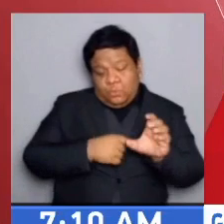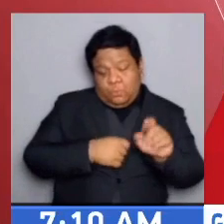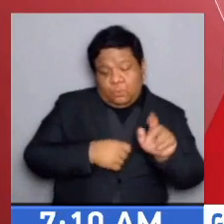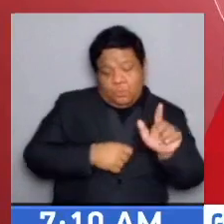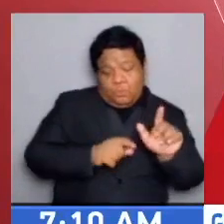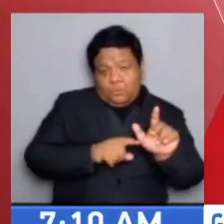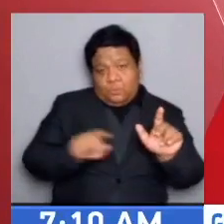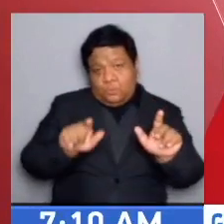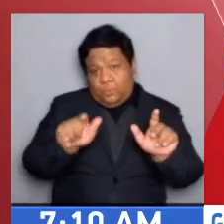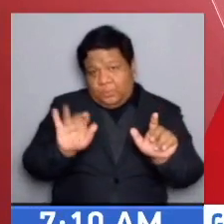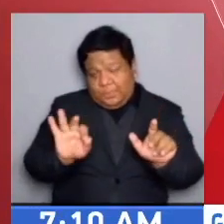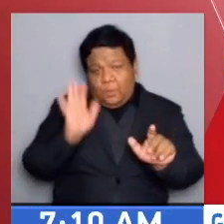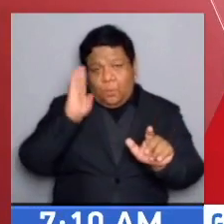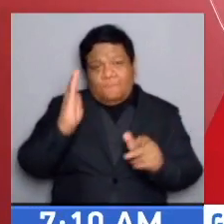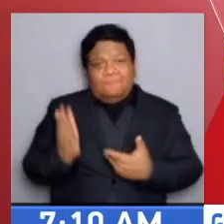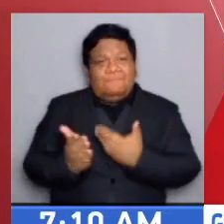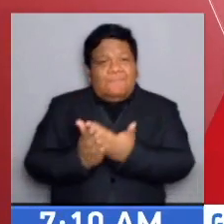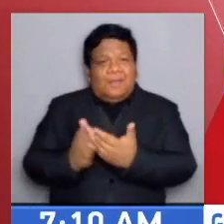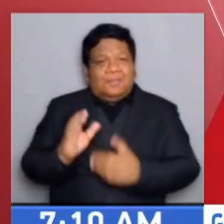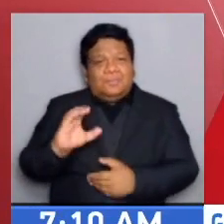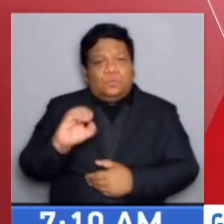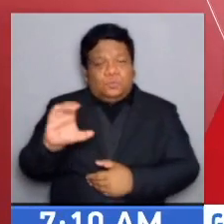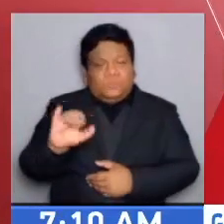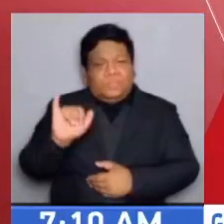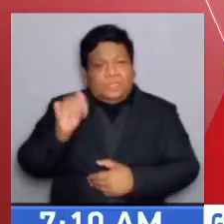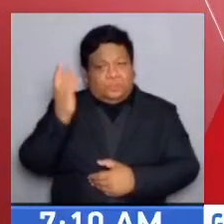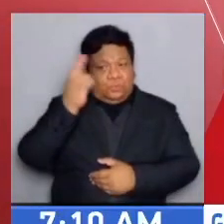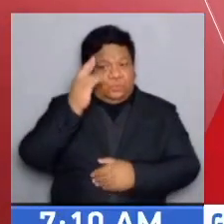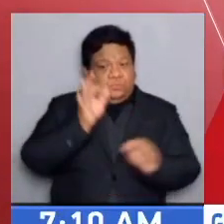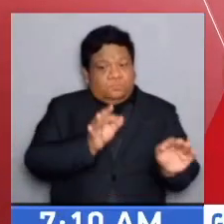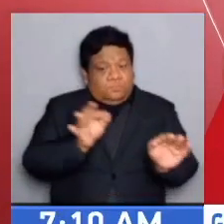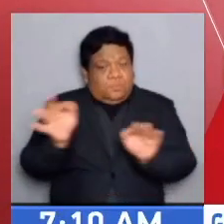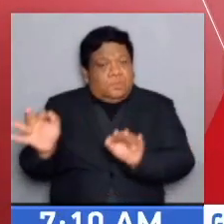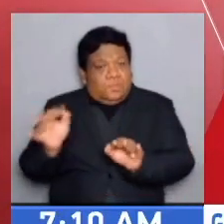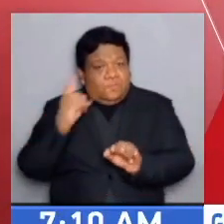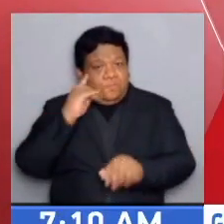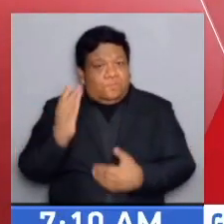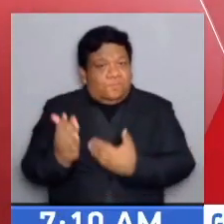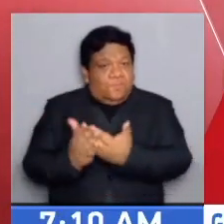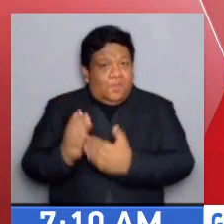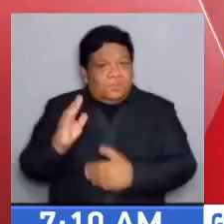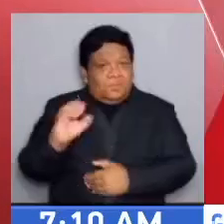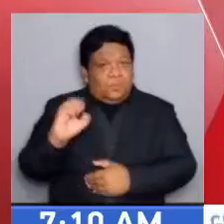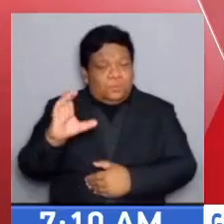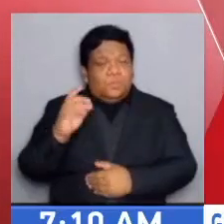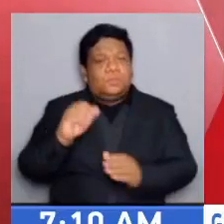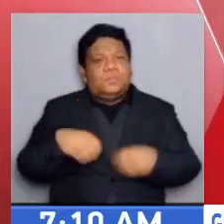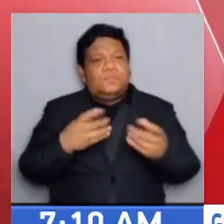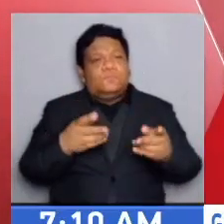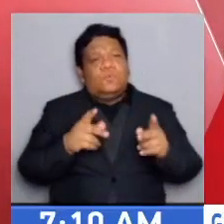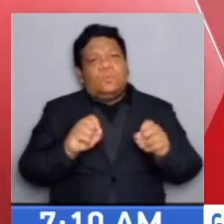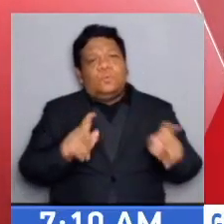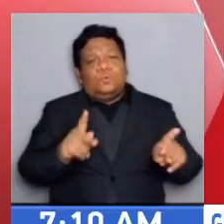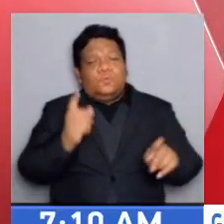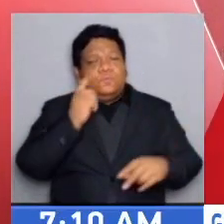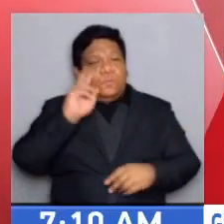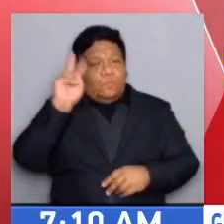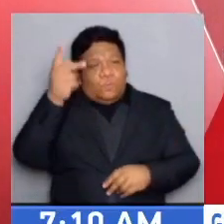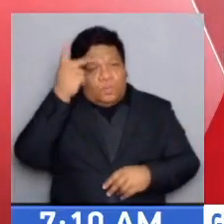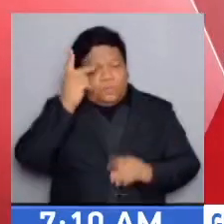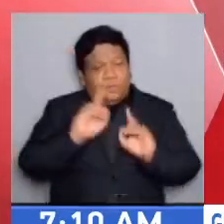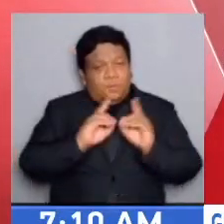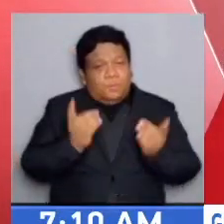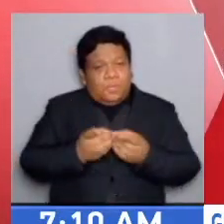bakit inadjust namin yung filing upang mabigyan ng pagkakataon ang ating political departments para pag-isipan yung pagpapareset